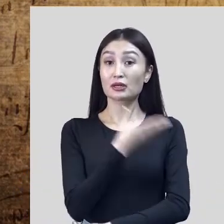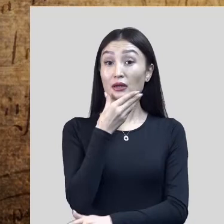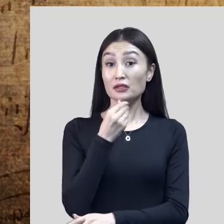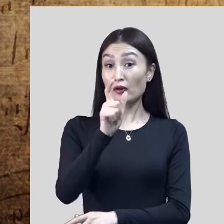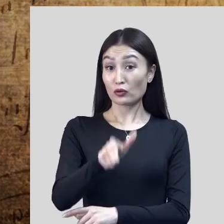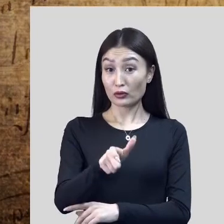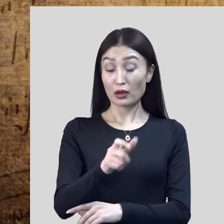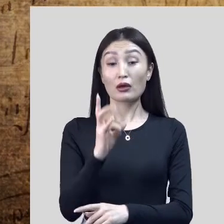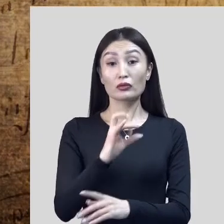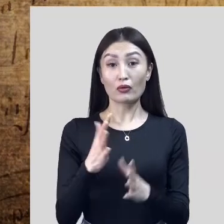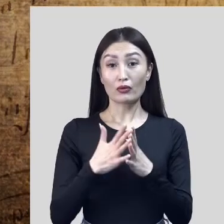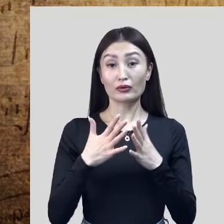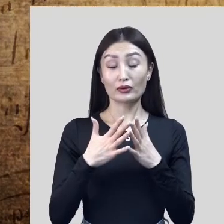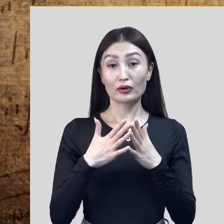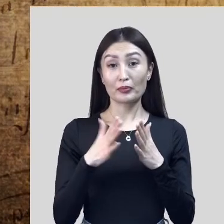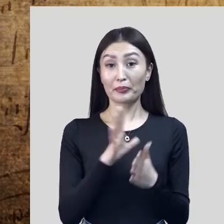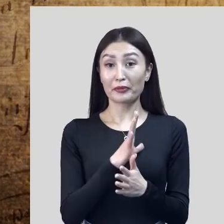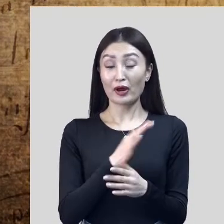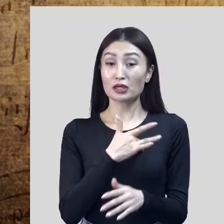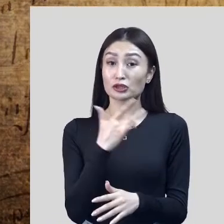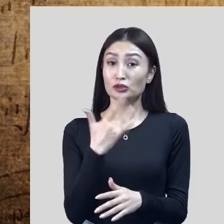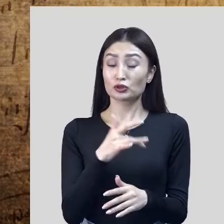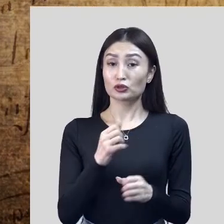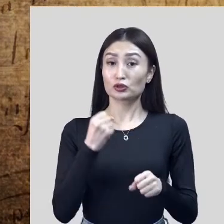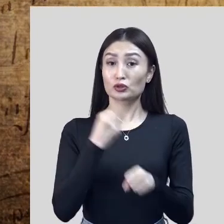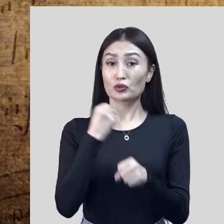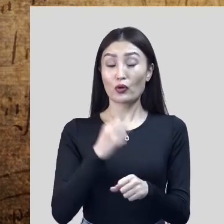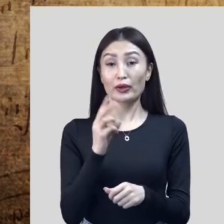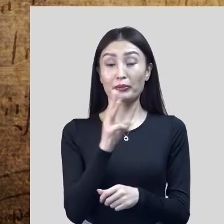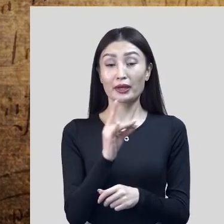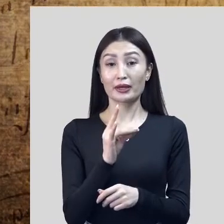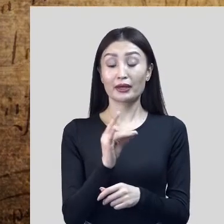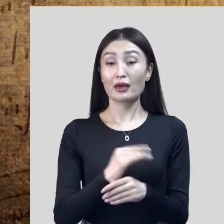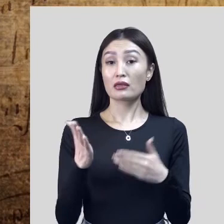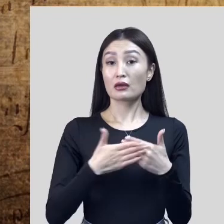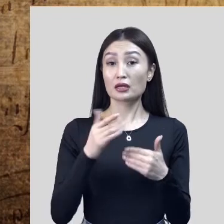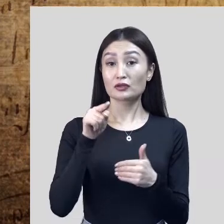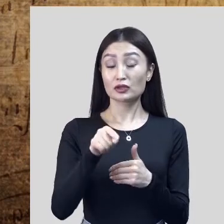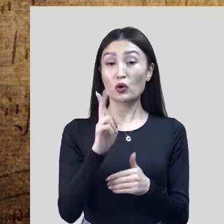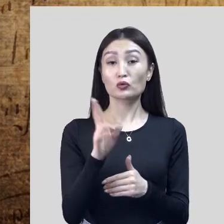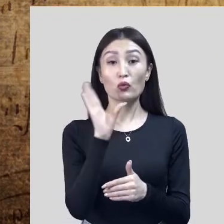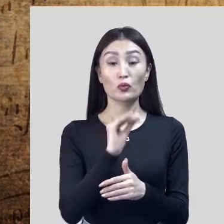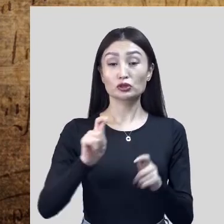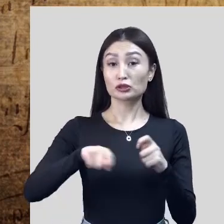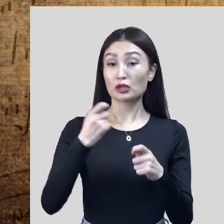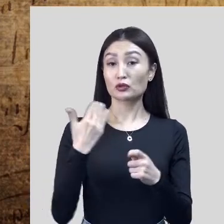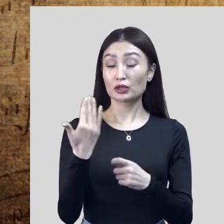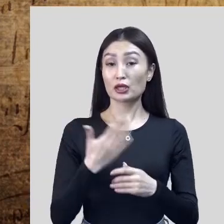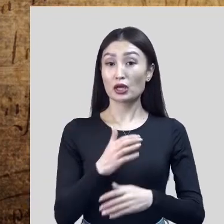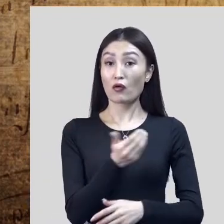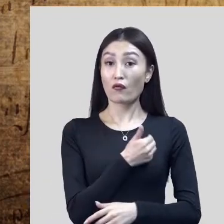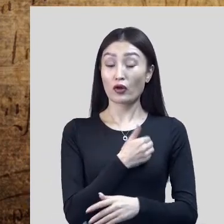красивых людей, но часто они бывают жестокими, своенравными и мстительными. Они наказывают тех, кто осмеливается нарушить их